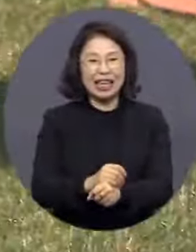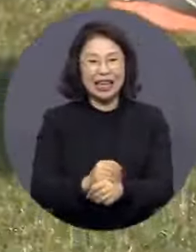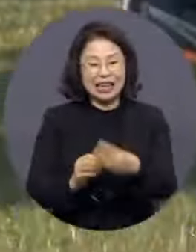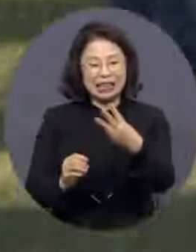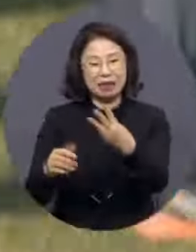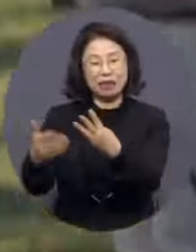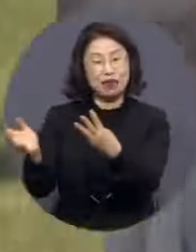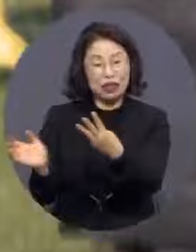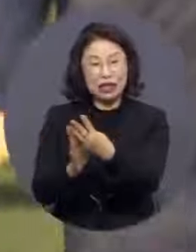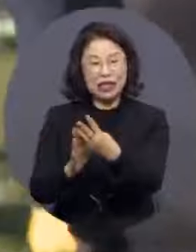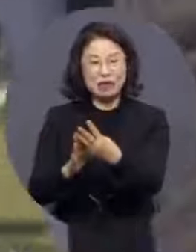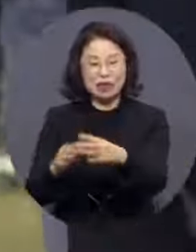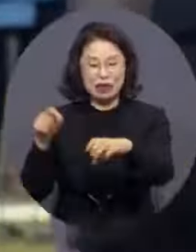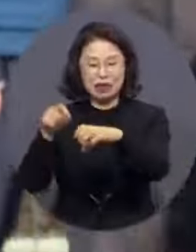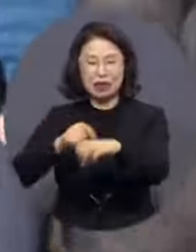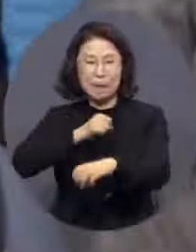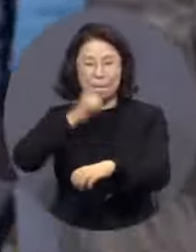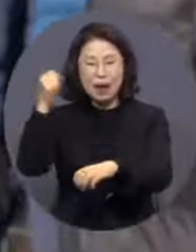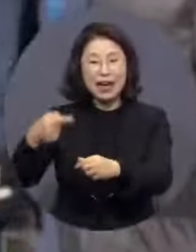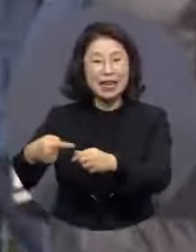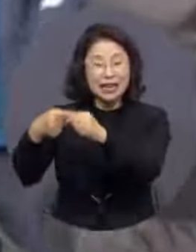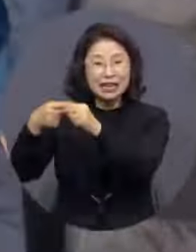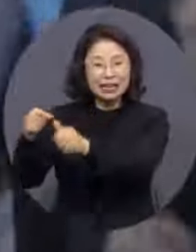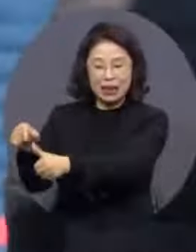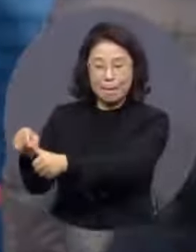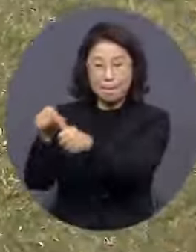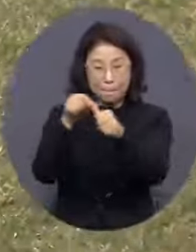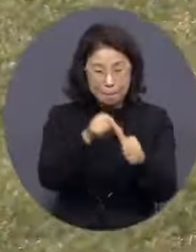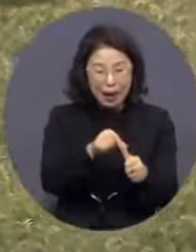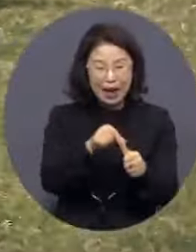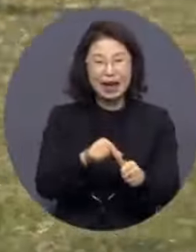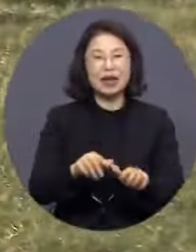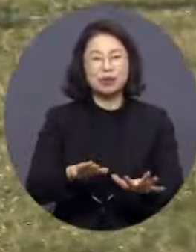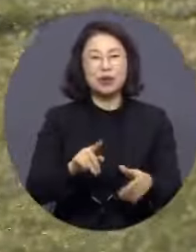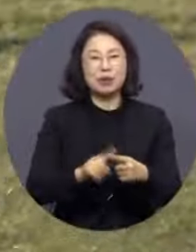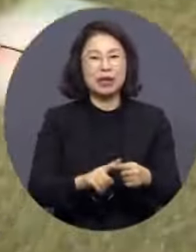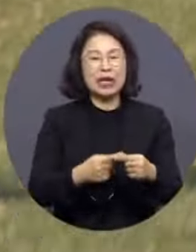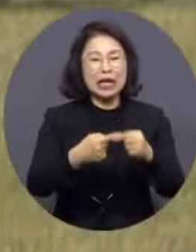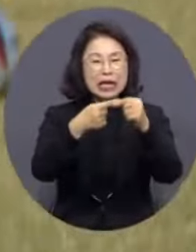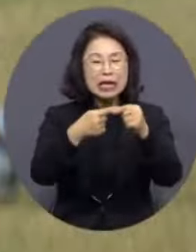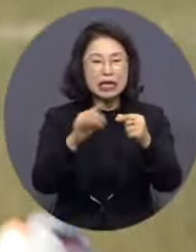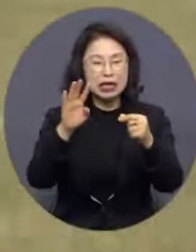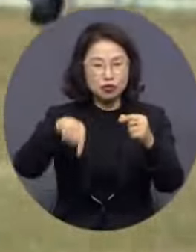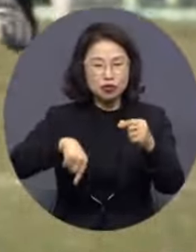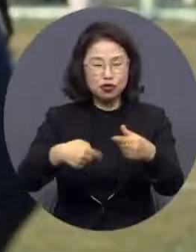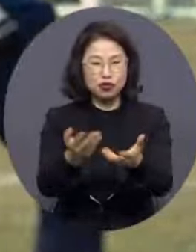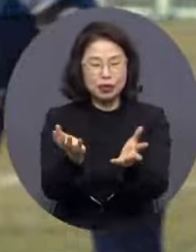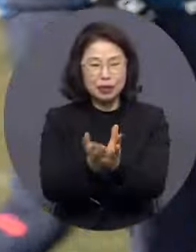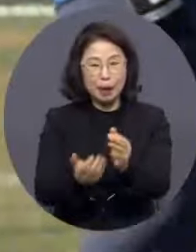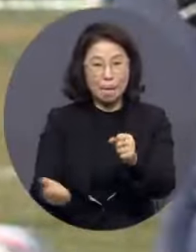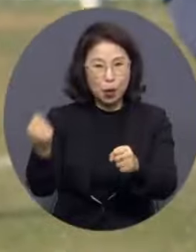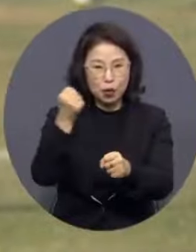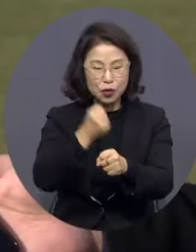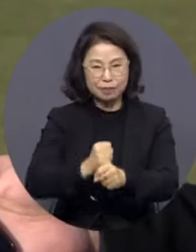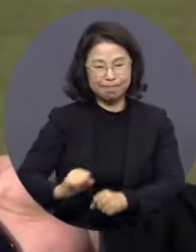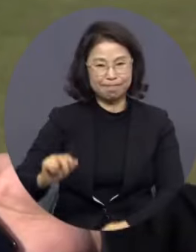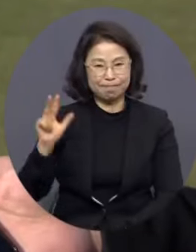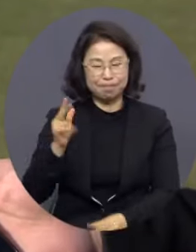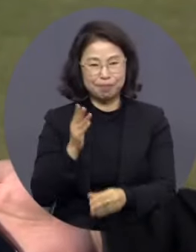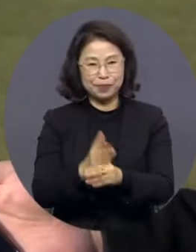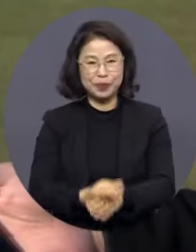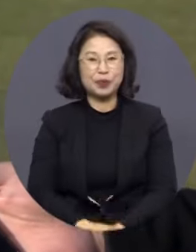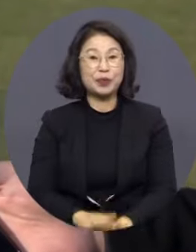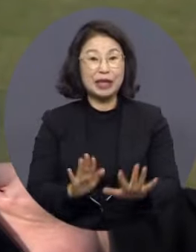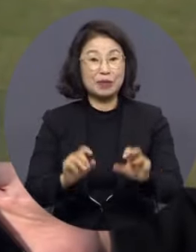주인공으로 김학범 감독의 첫 번째 영입 선수가 된 제갈재미는 1부 리그 복귀의 각오를 다졌습니다. 이번에